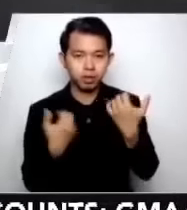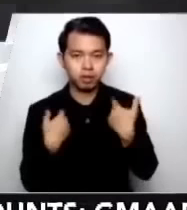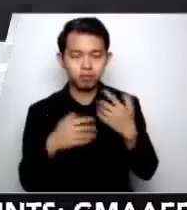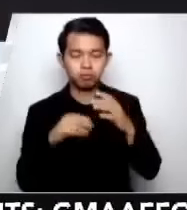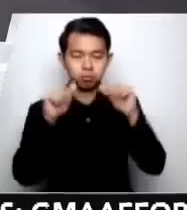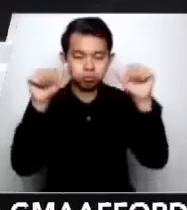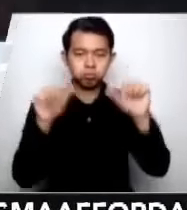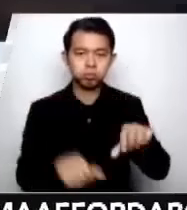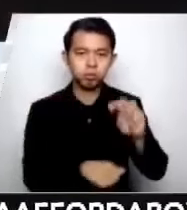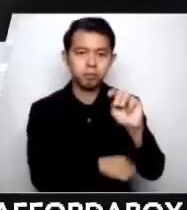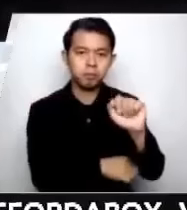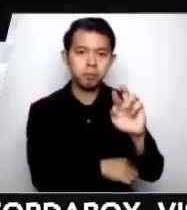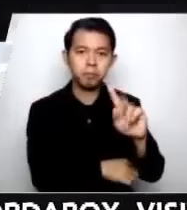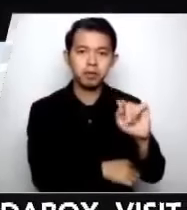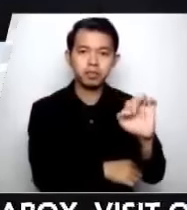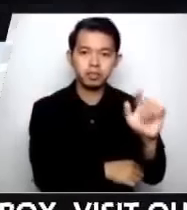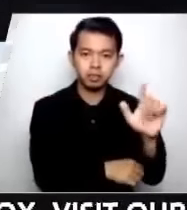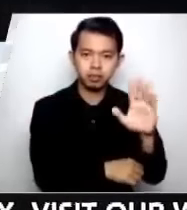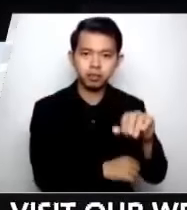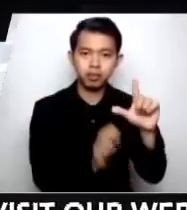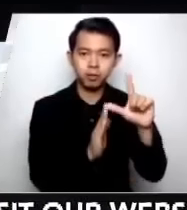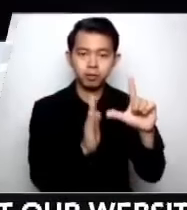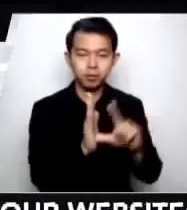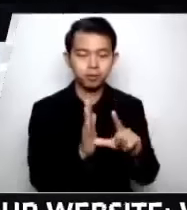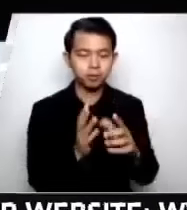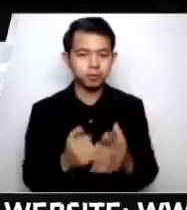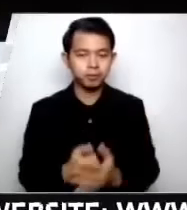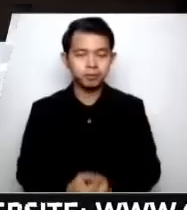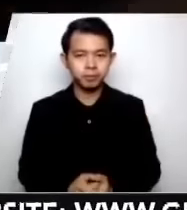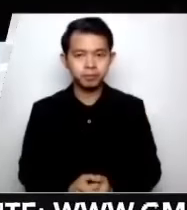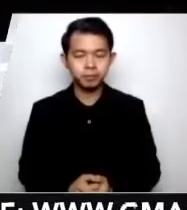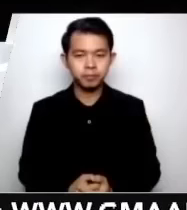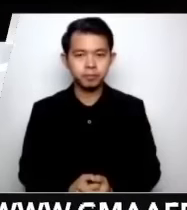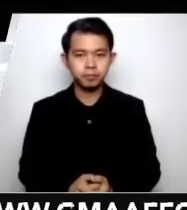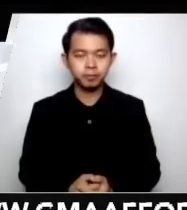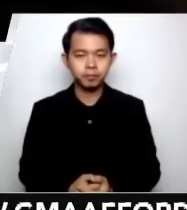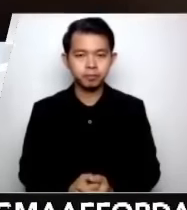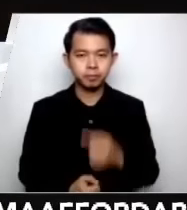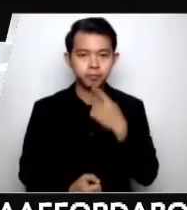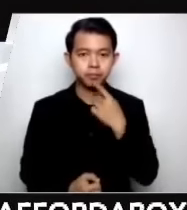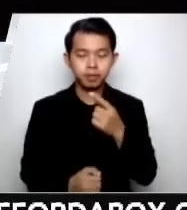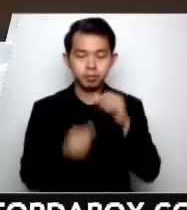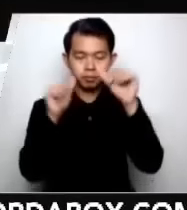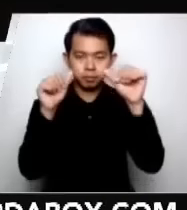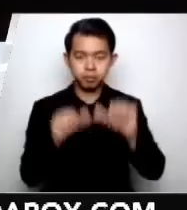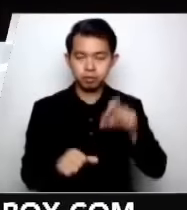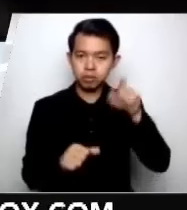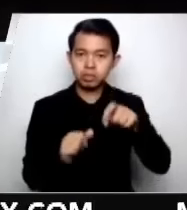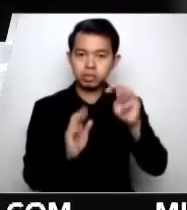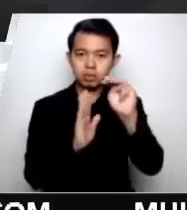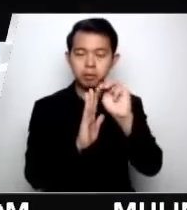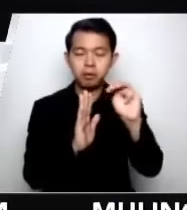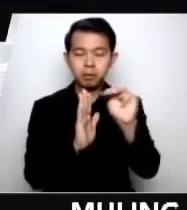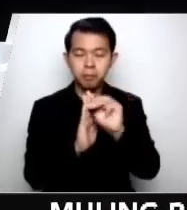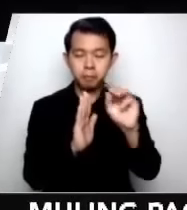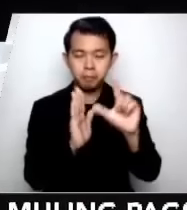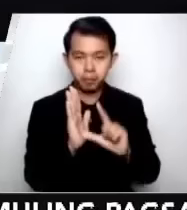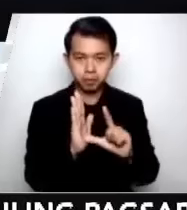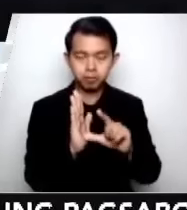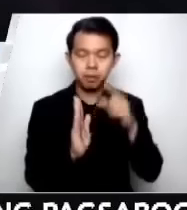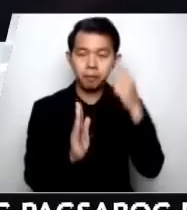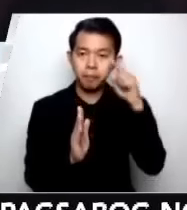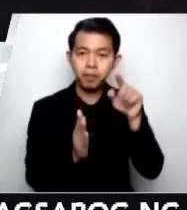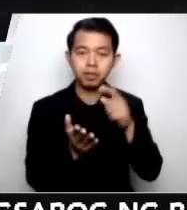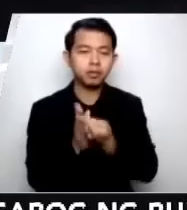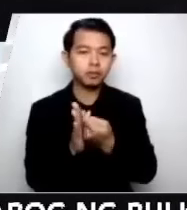ni South Korean President Yoon Suk-yeol na kinakailangan ng martial law para alisin ang mga puwersang anyay kontra sa